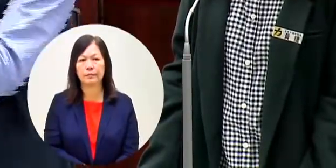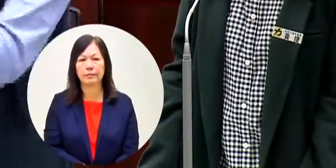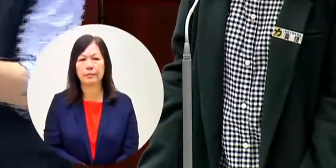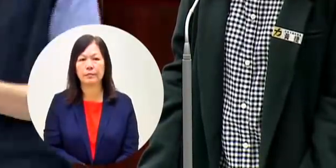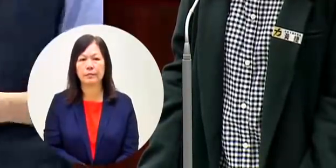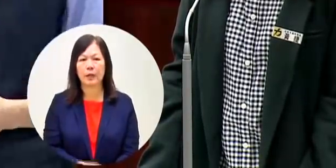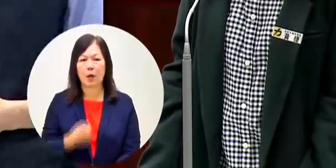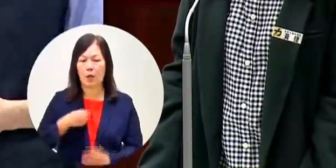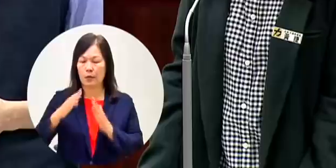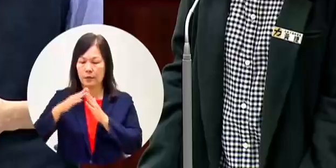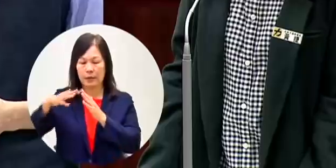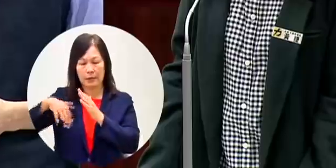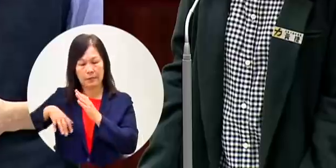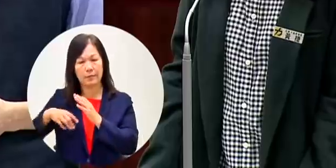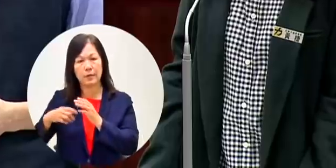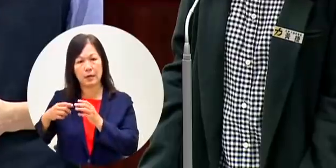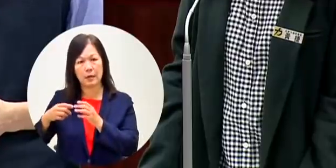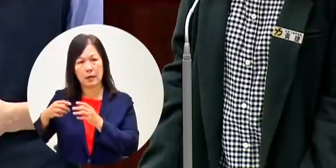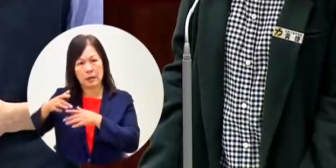以带着局处长出去吗？